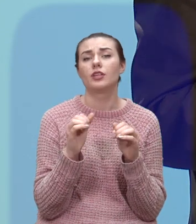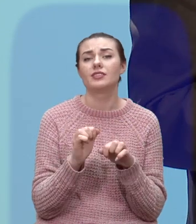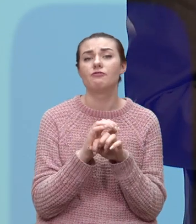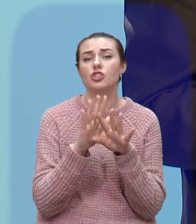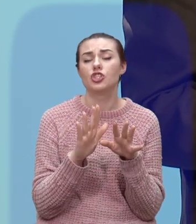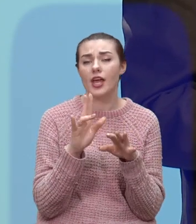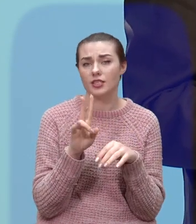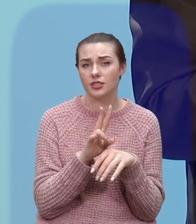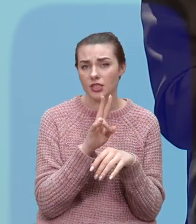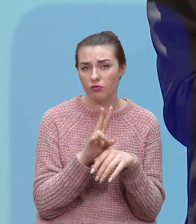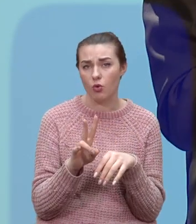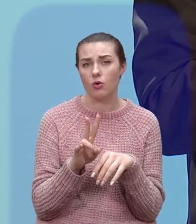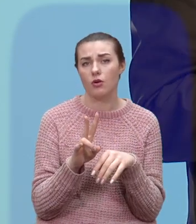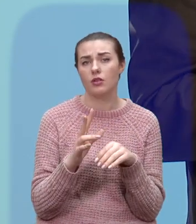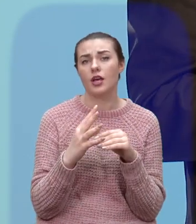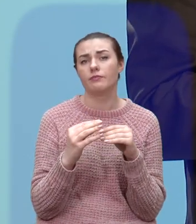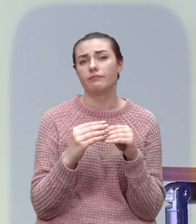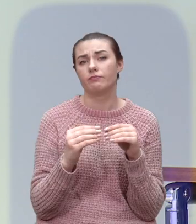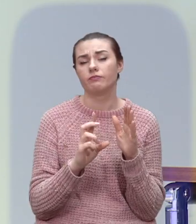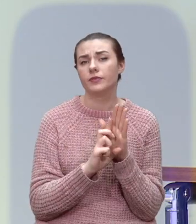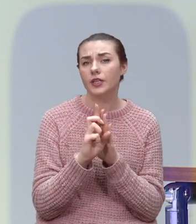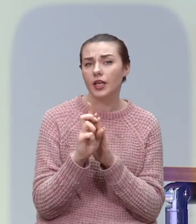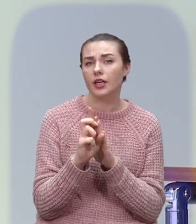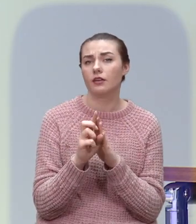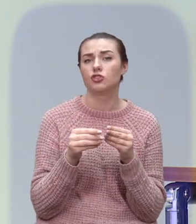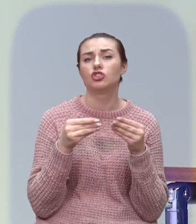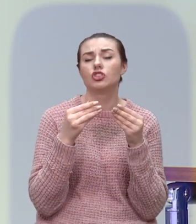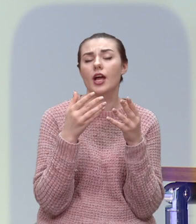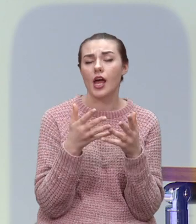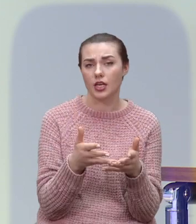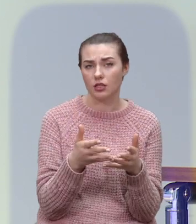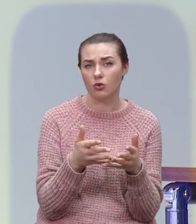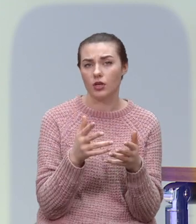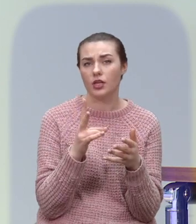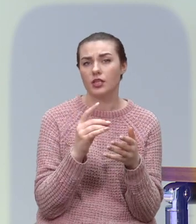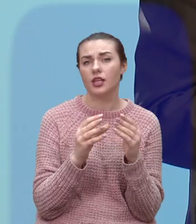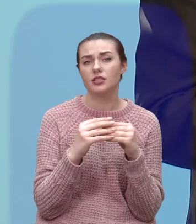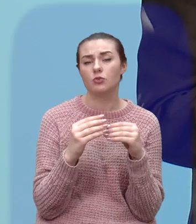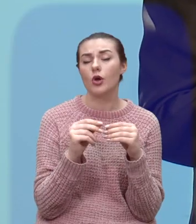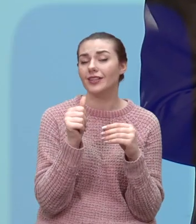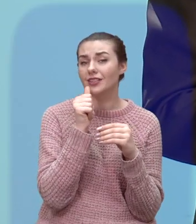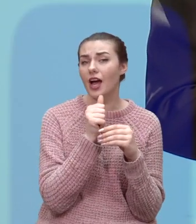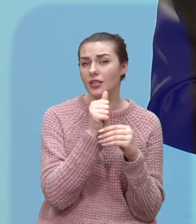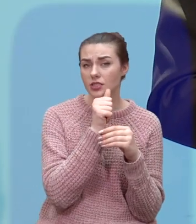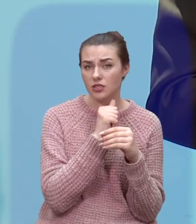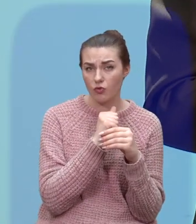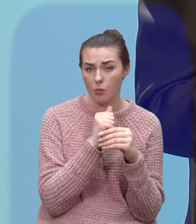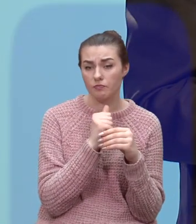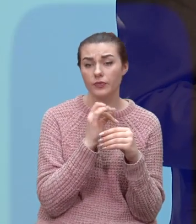земного священство на земной алтарь на земную жертву земное таинства